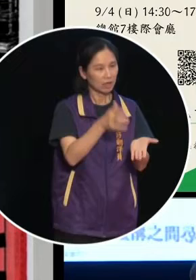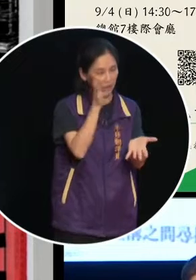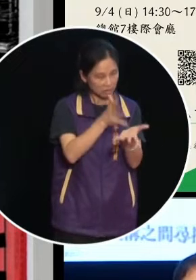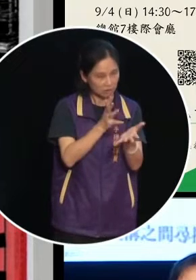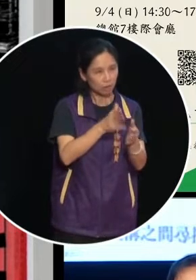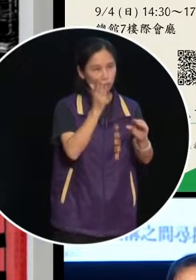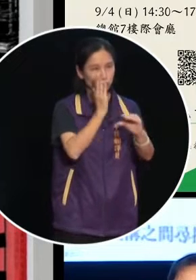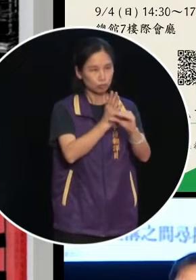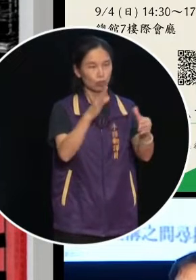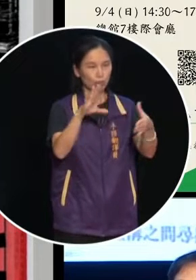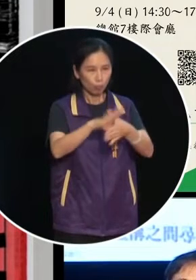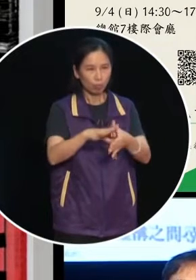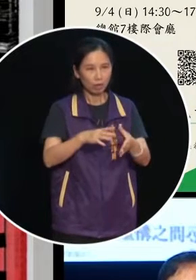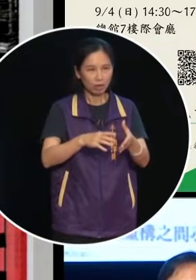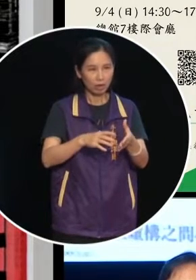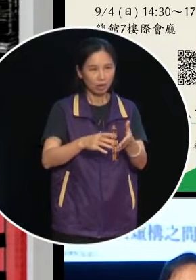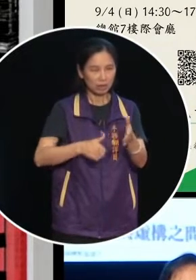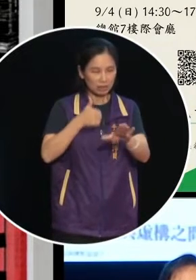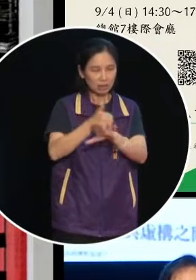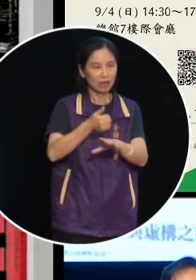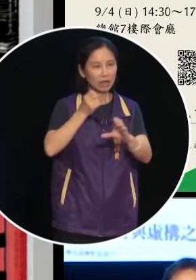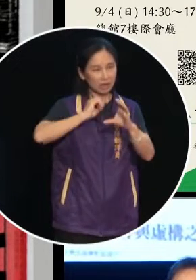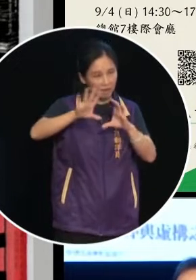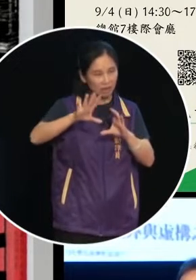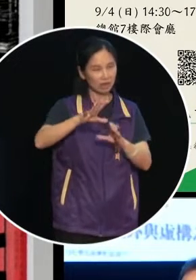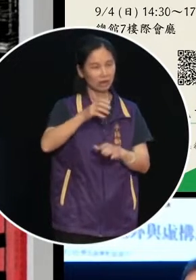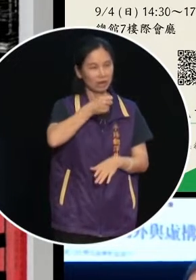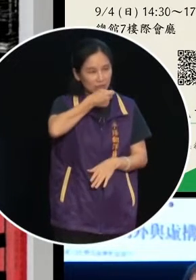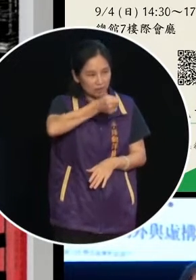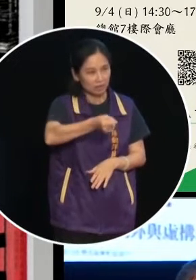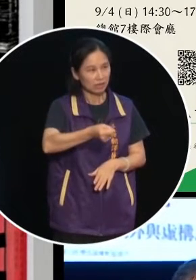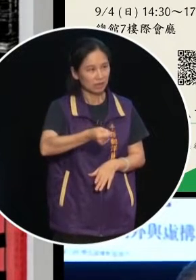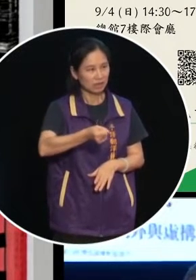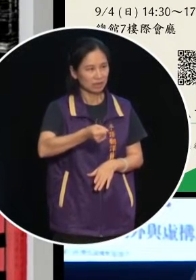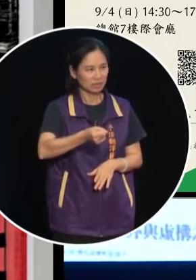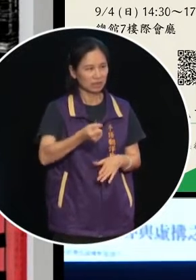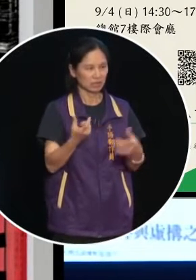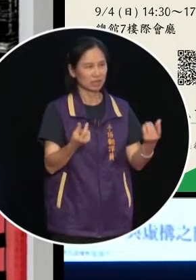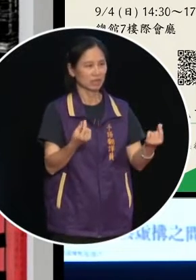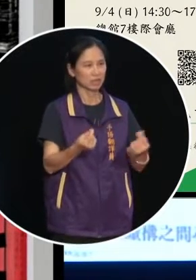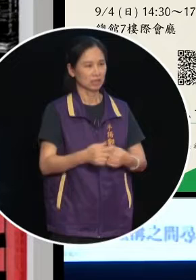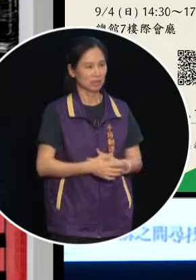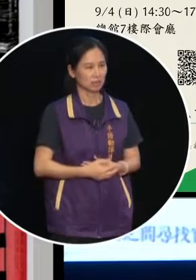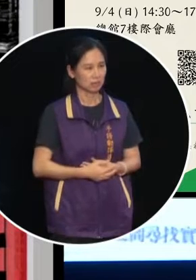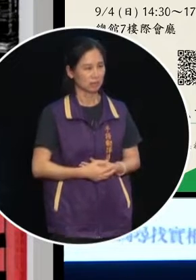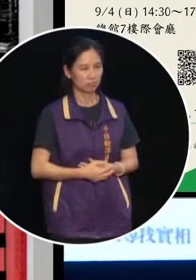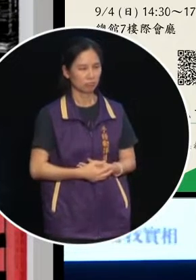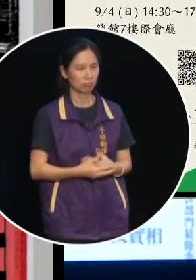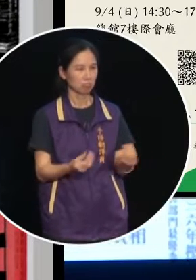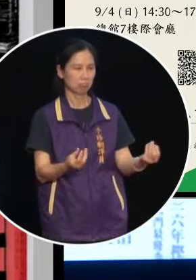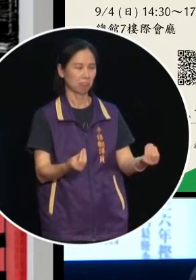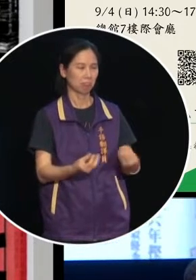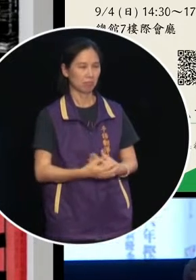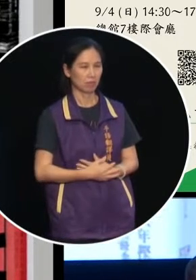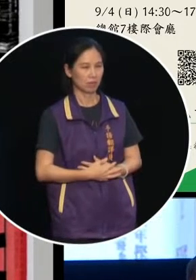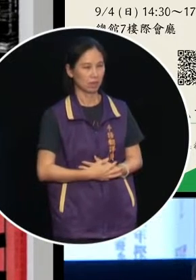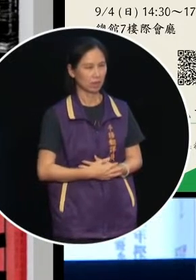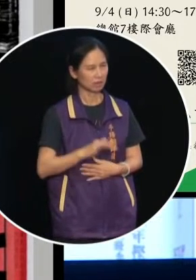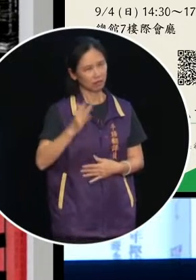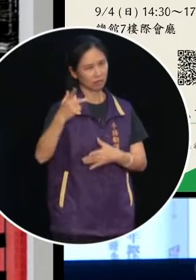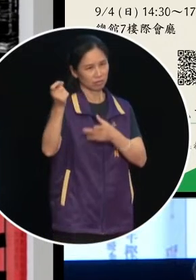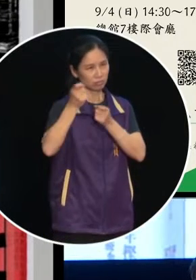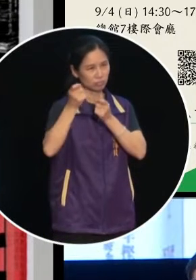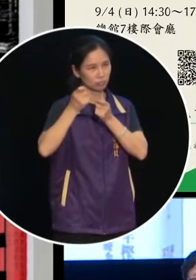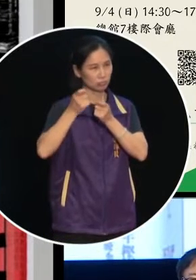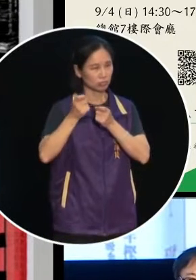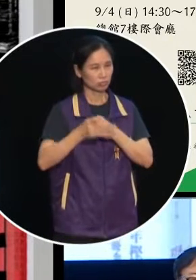讲、中文上电视、中文接受采访的日本媒体人是几乎没有吧。不过这两年之后，有一个另外一